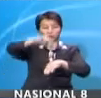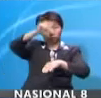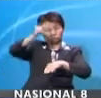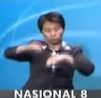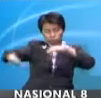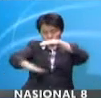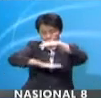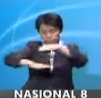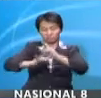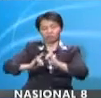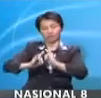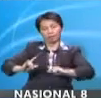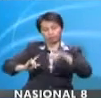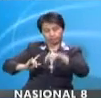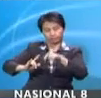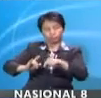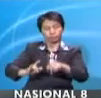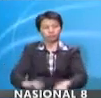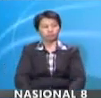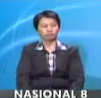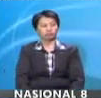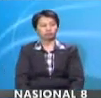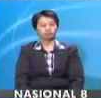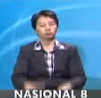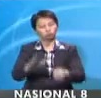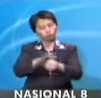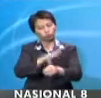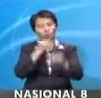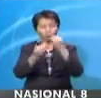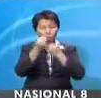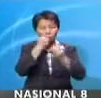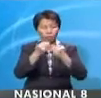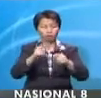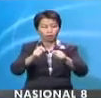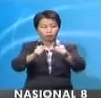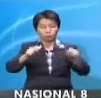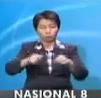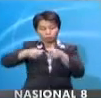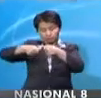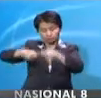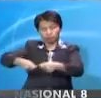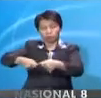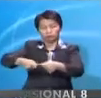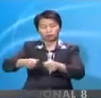Camp. Cukup makanan, tempat tinggal yang